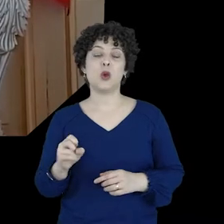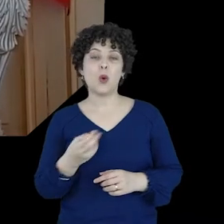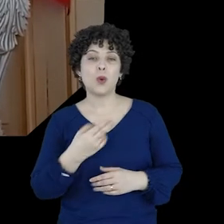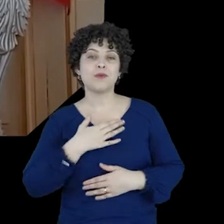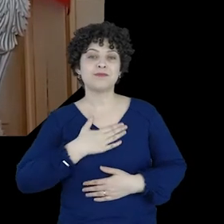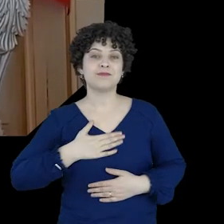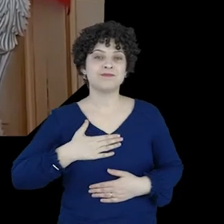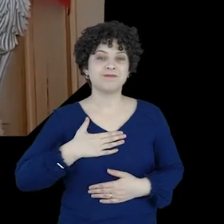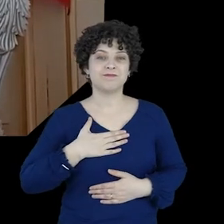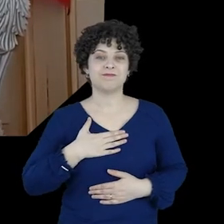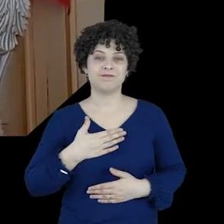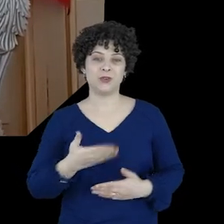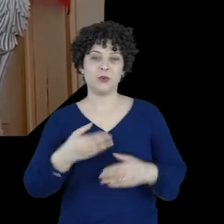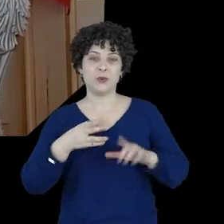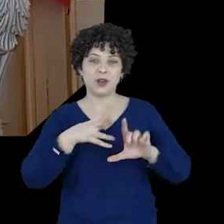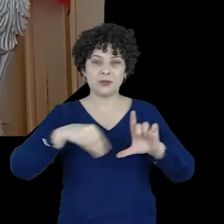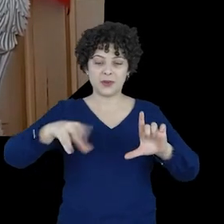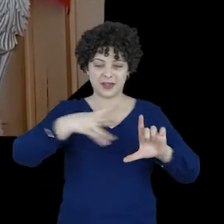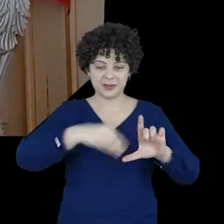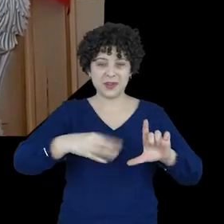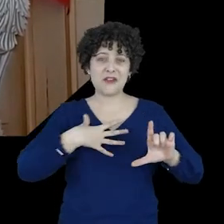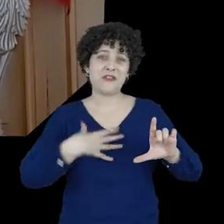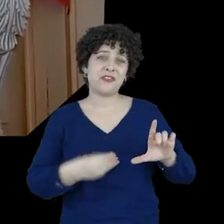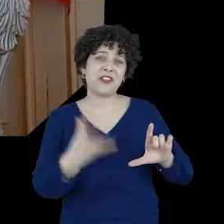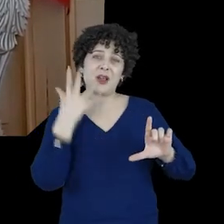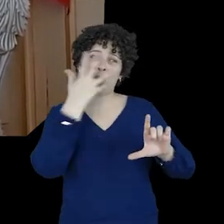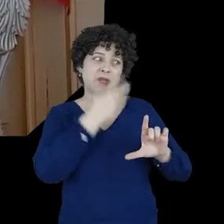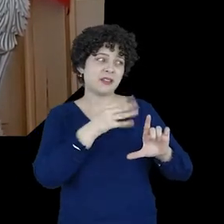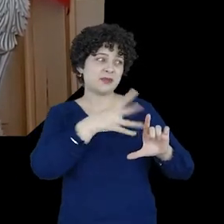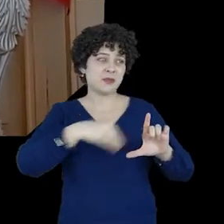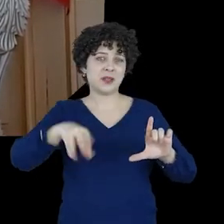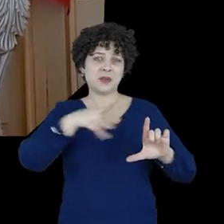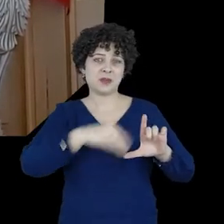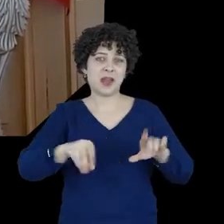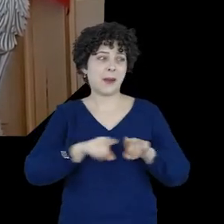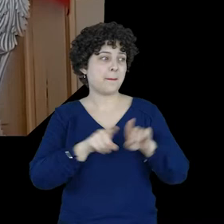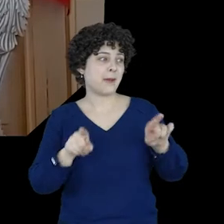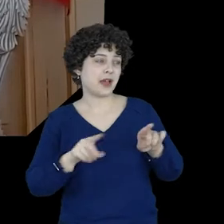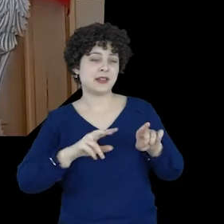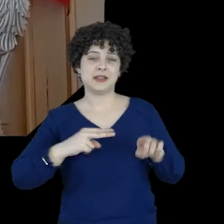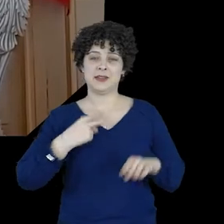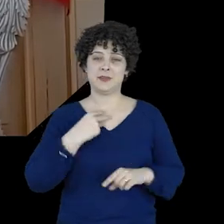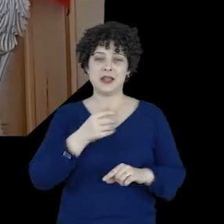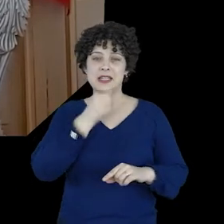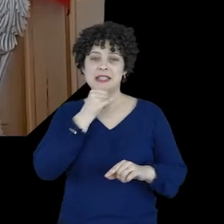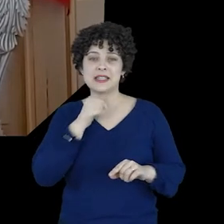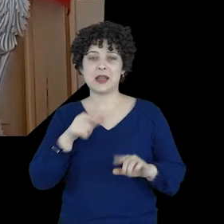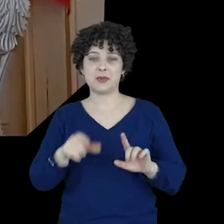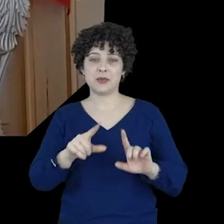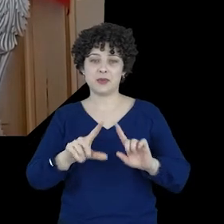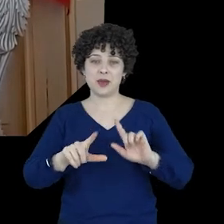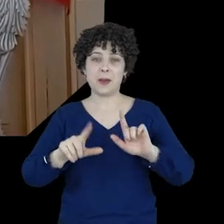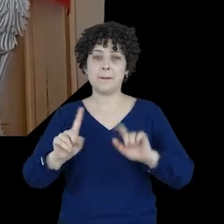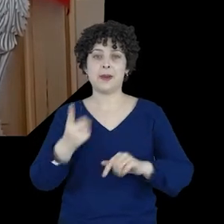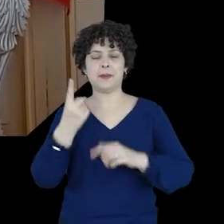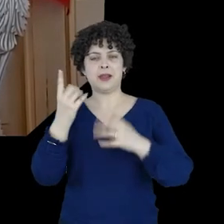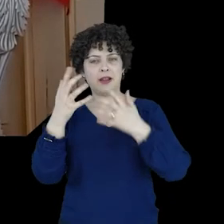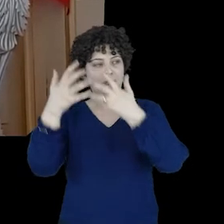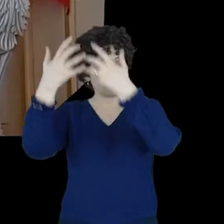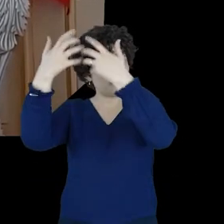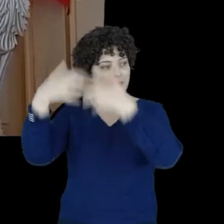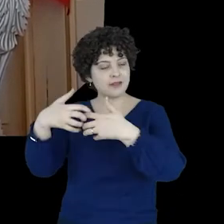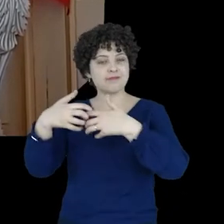cette tentation, ce plaisir aussi parfois de partager l'image de nos enfants. Eh bien, il ne faut pas le